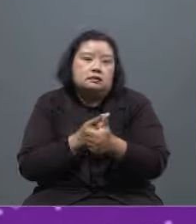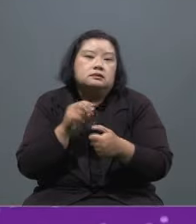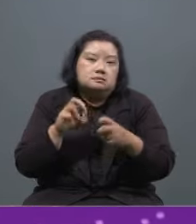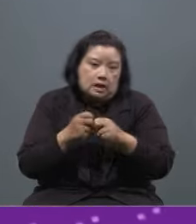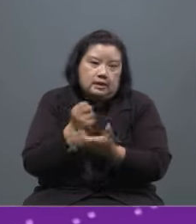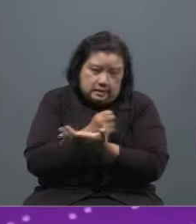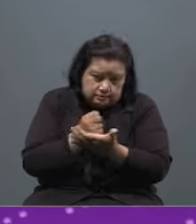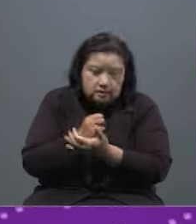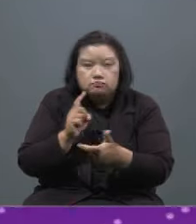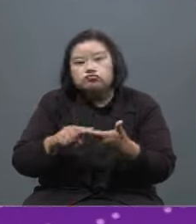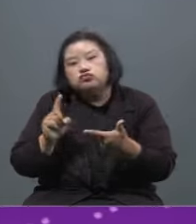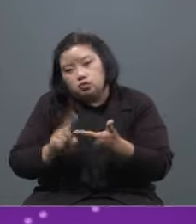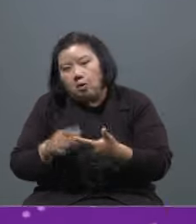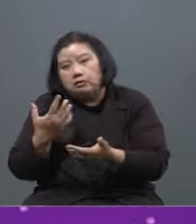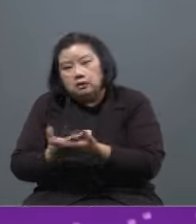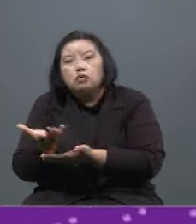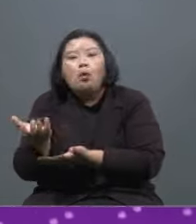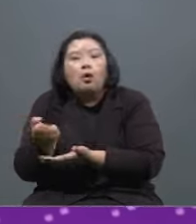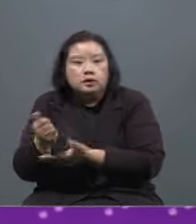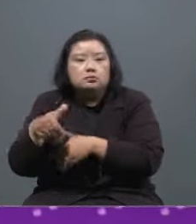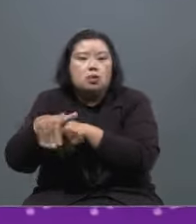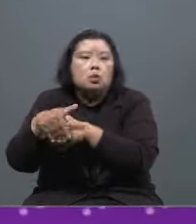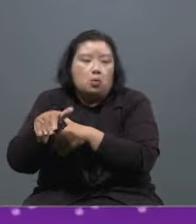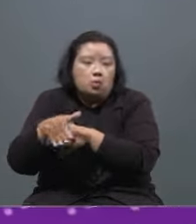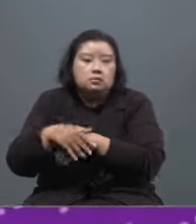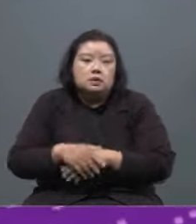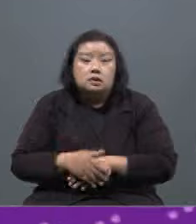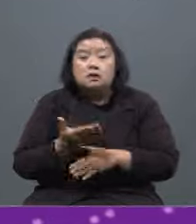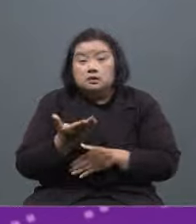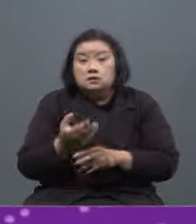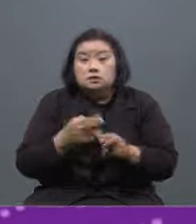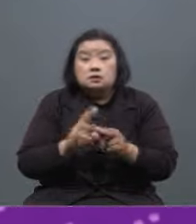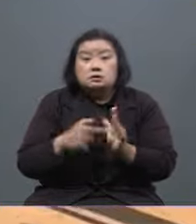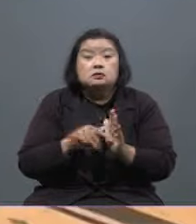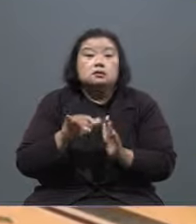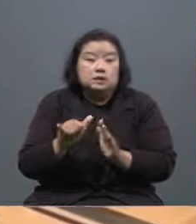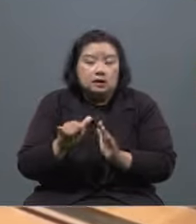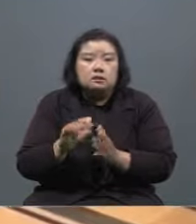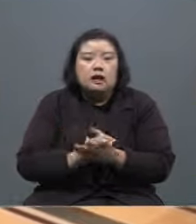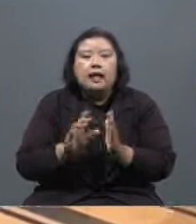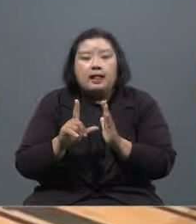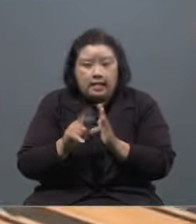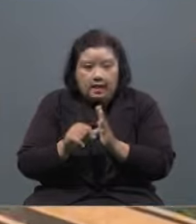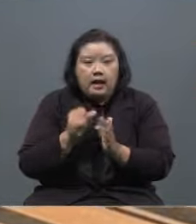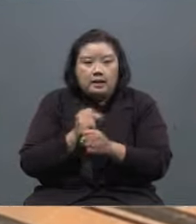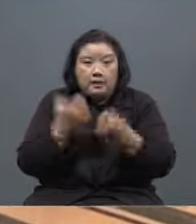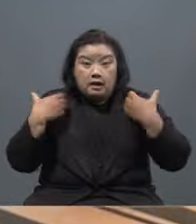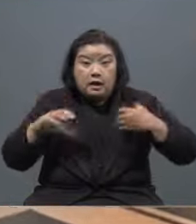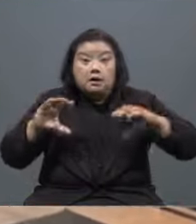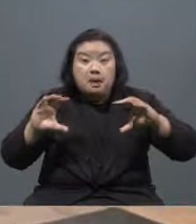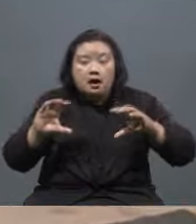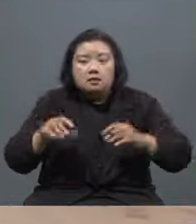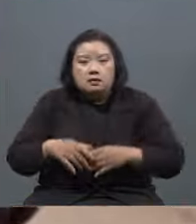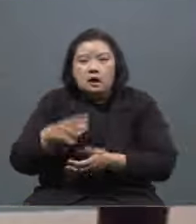นอกระบบค่ะโดยทางโฆษกประจำสำนักนายกรัฐมนตรีนะคะคุณชัยวัชร์ออกมาเปิดเผยนะถึงการลงพื้นที่ไปตรวจ